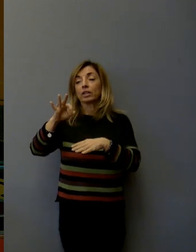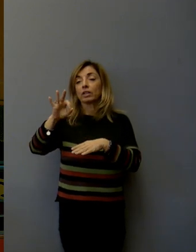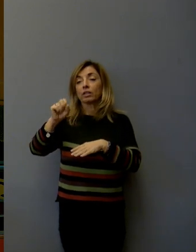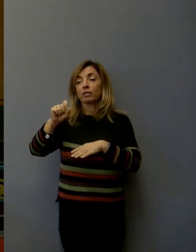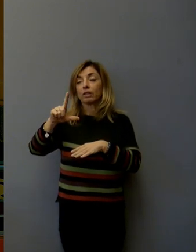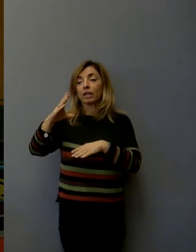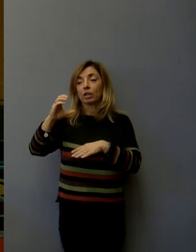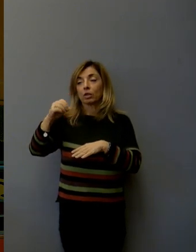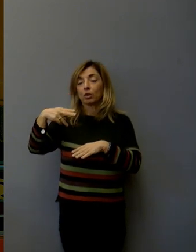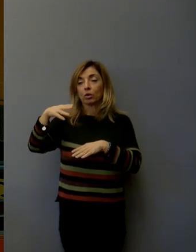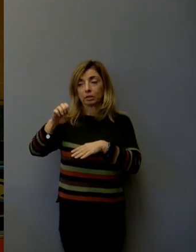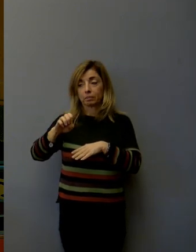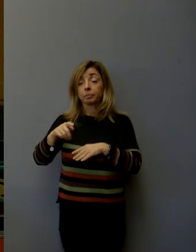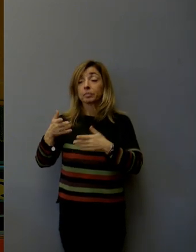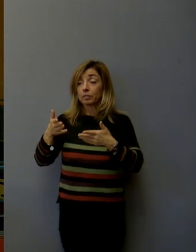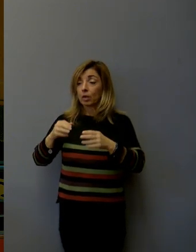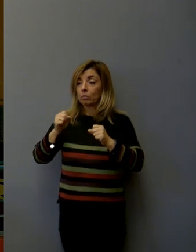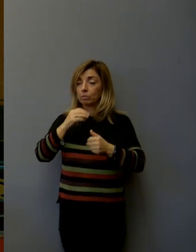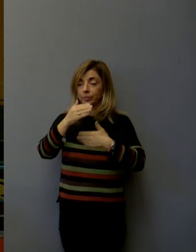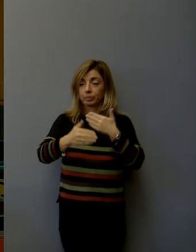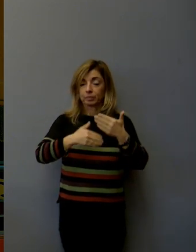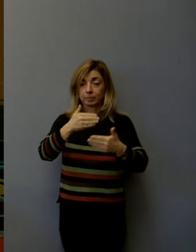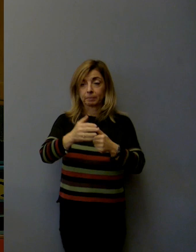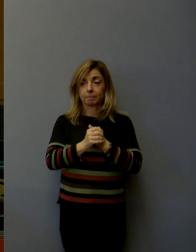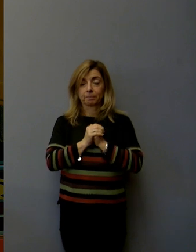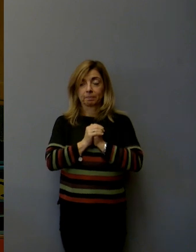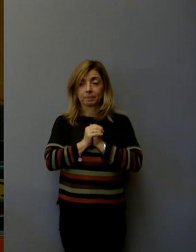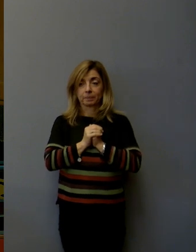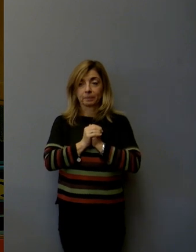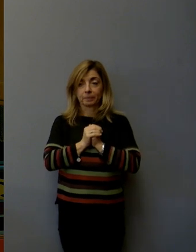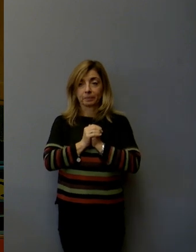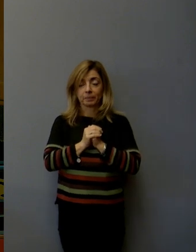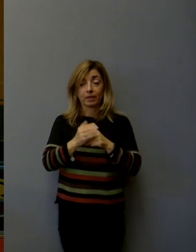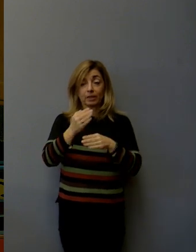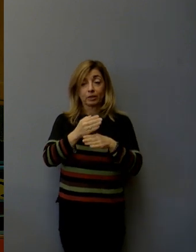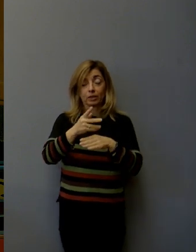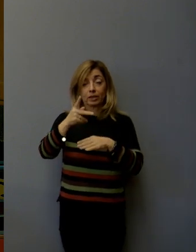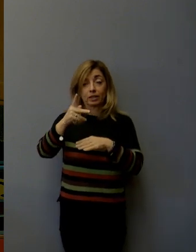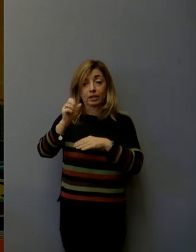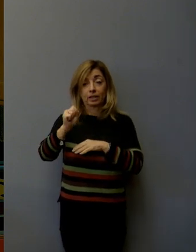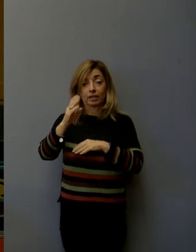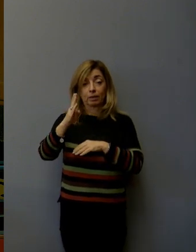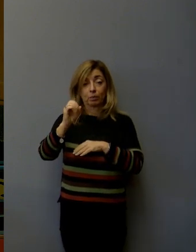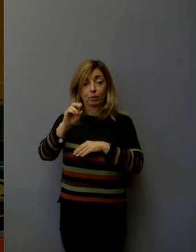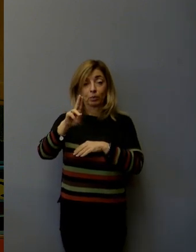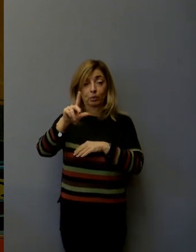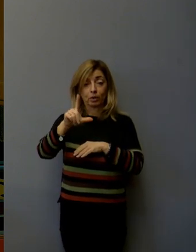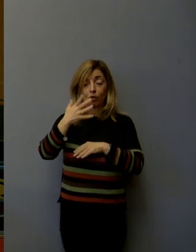possiamo andare avanti Grazie consigliere Cavour vuol terminare il suo intervento prego